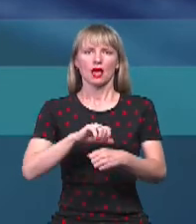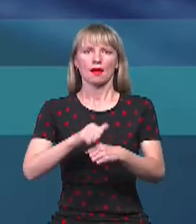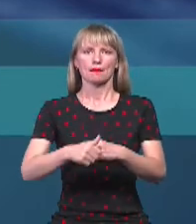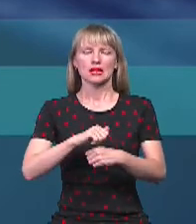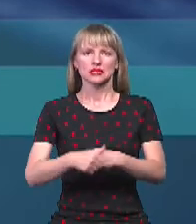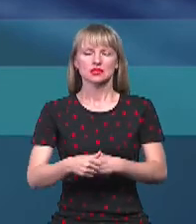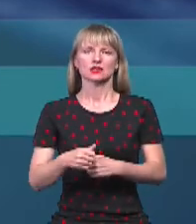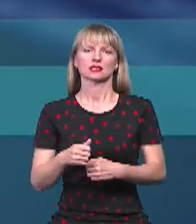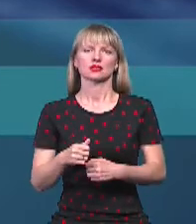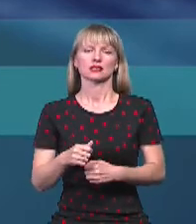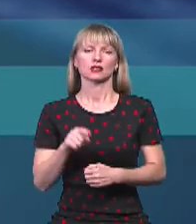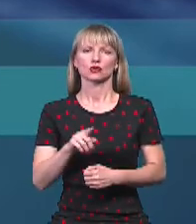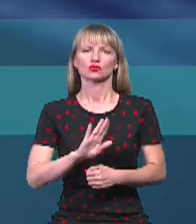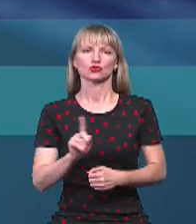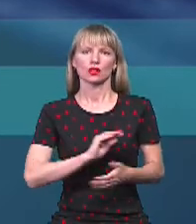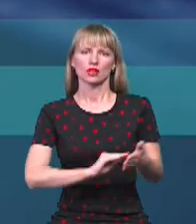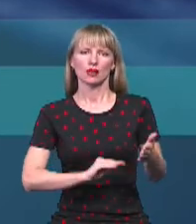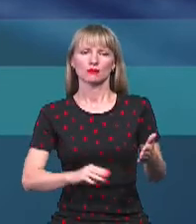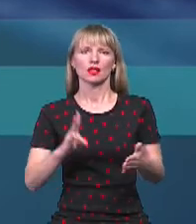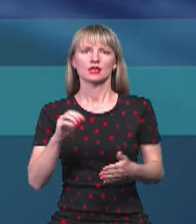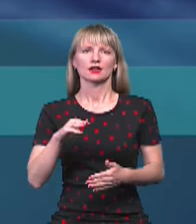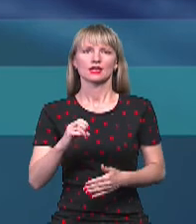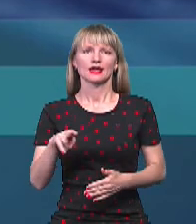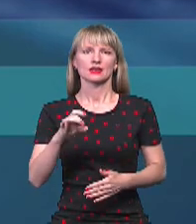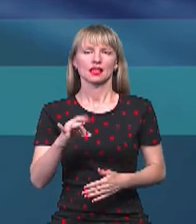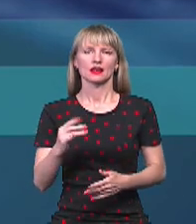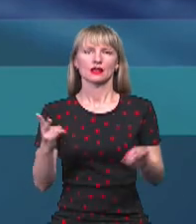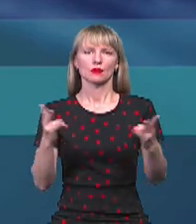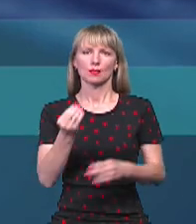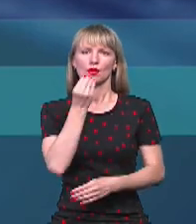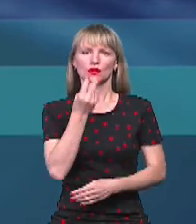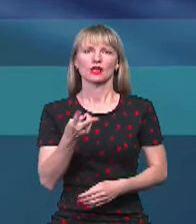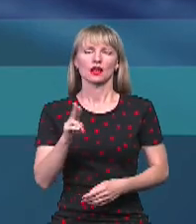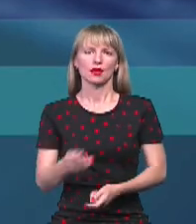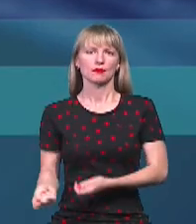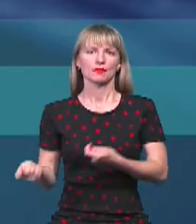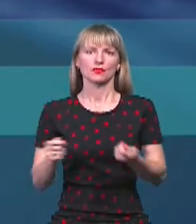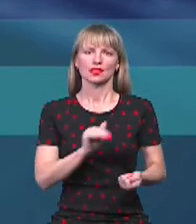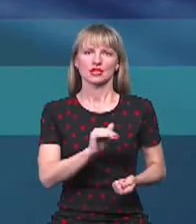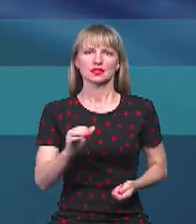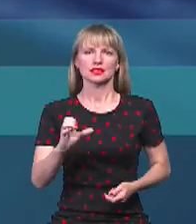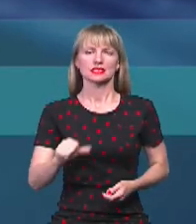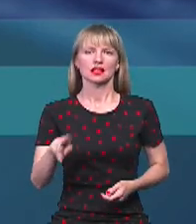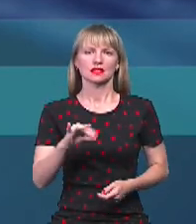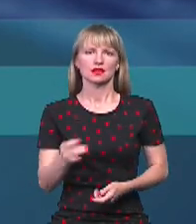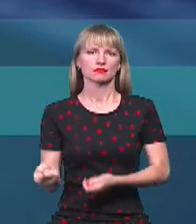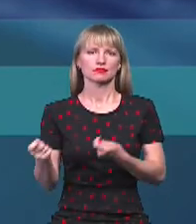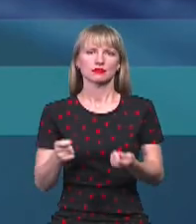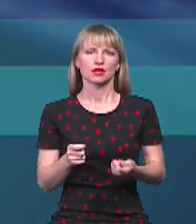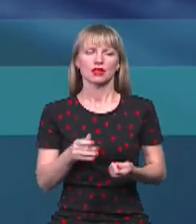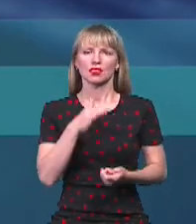так далее, то, что заявлено было на тендере, как необходимые продукты для поставки в детские сады,